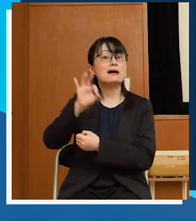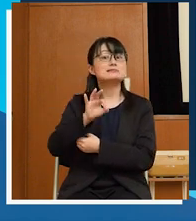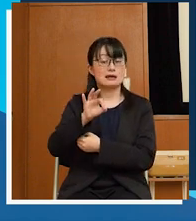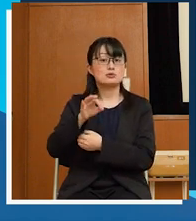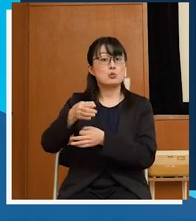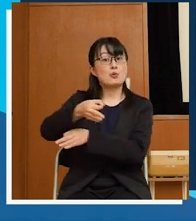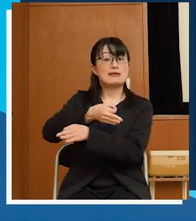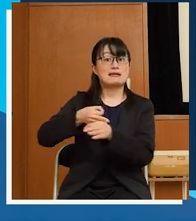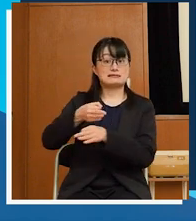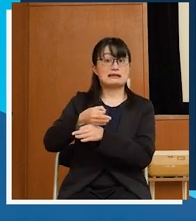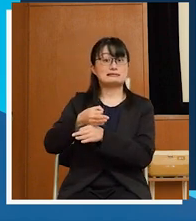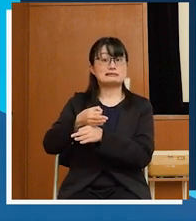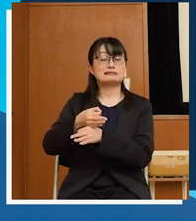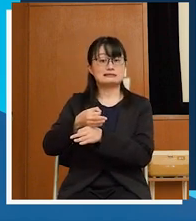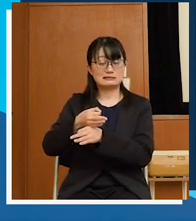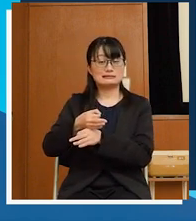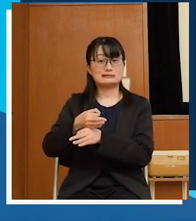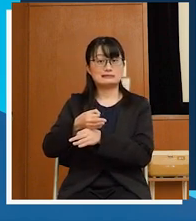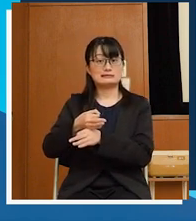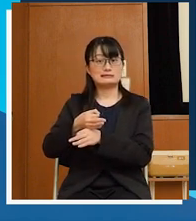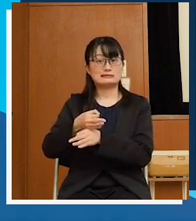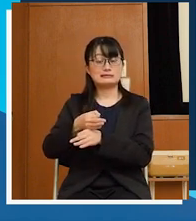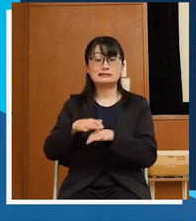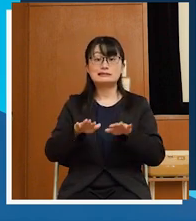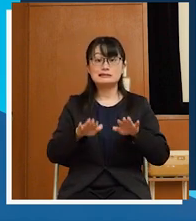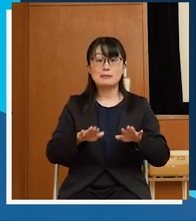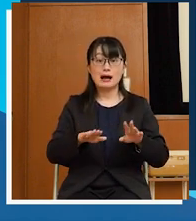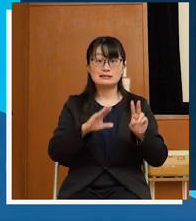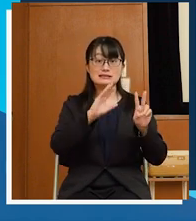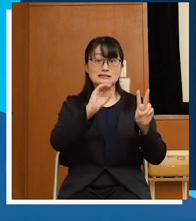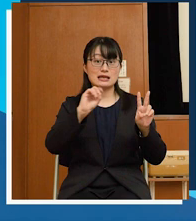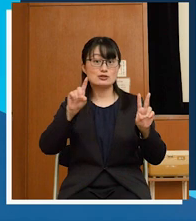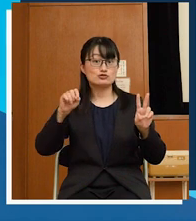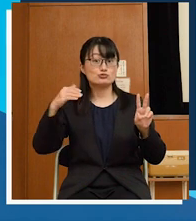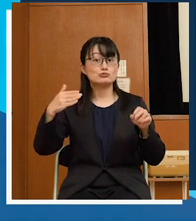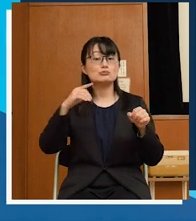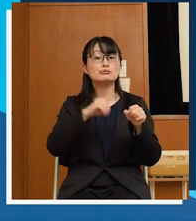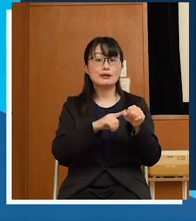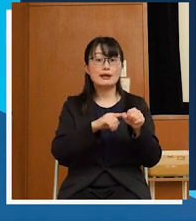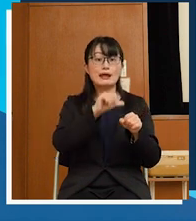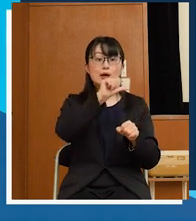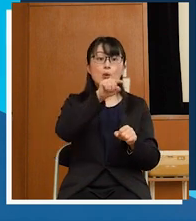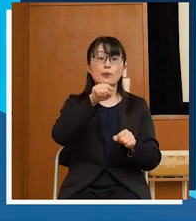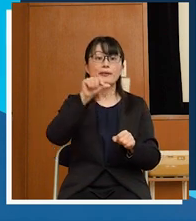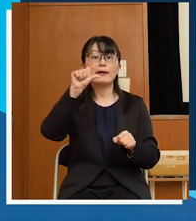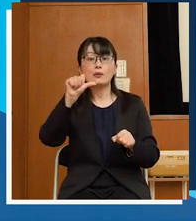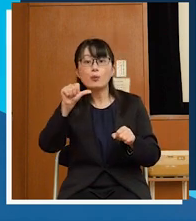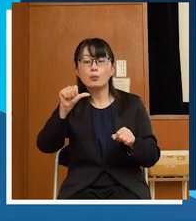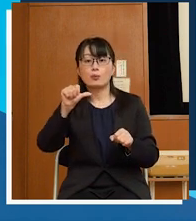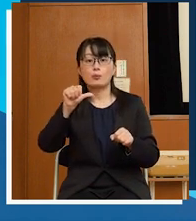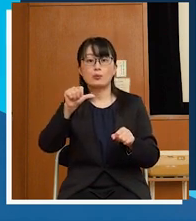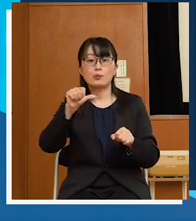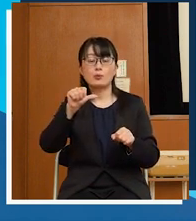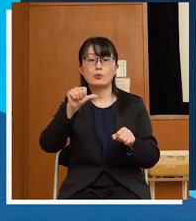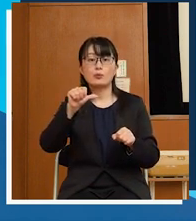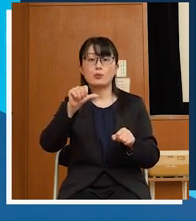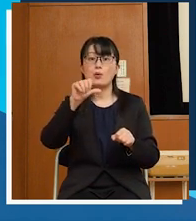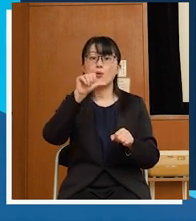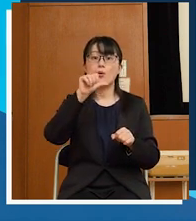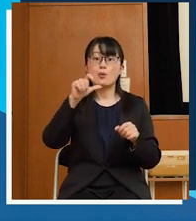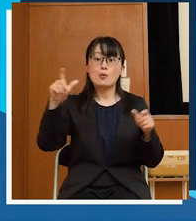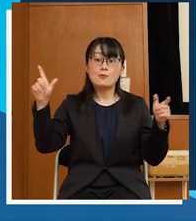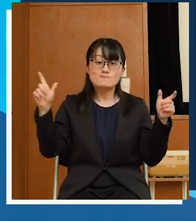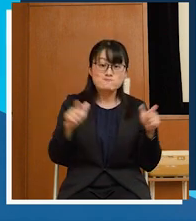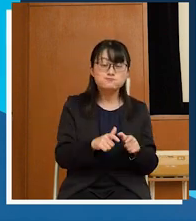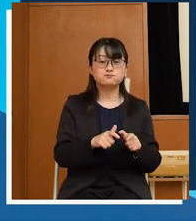経済に対するこのえ影響は現在2019年は約5.5と5%程度にしか